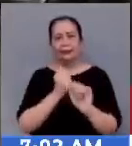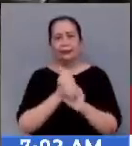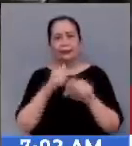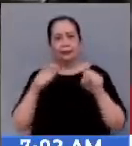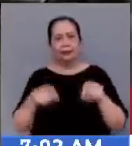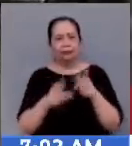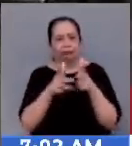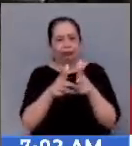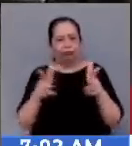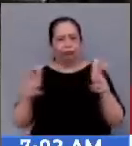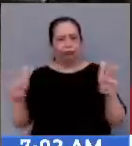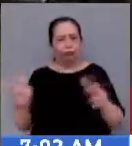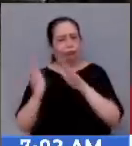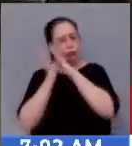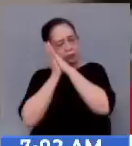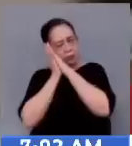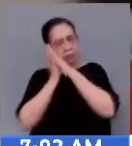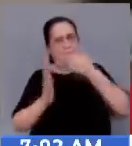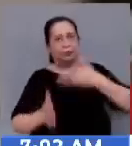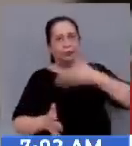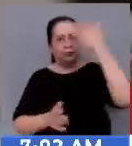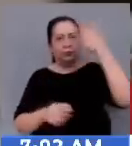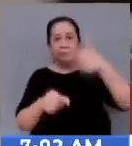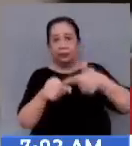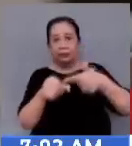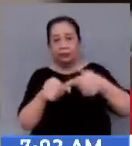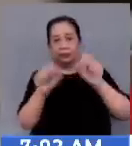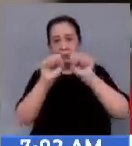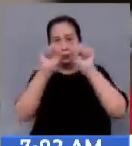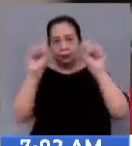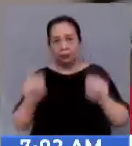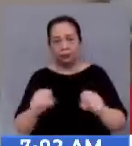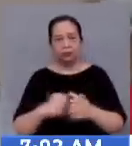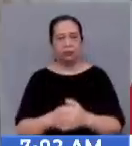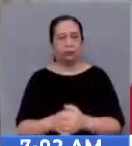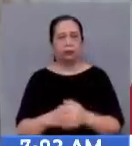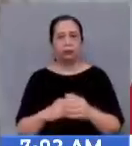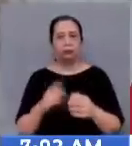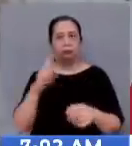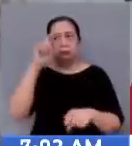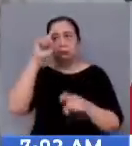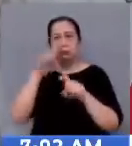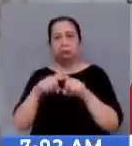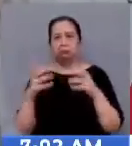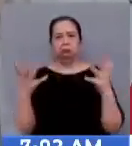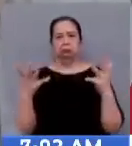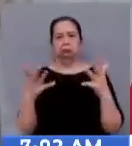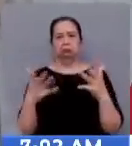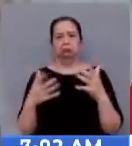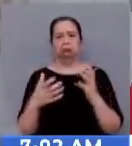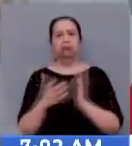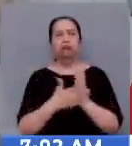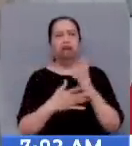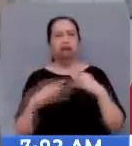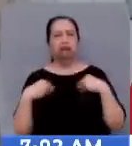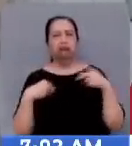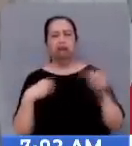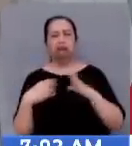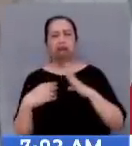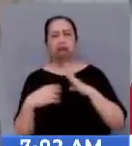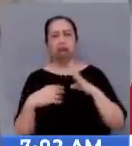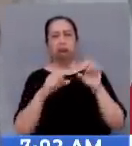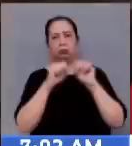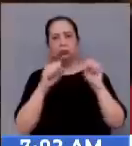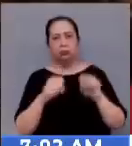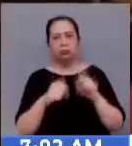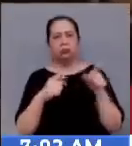at natutulog sa tapat ng gasolinahan. Ay, wala po kami inuupahan na kwan, sir. Pumapayag din naman, sir, kasi dito rin kami naggagasolina,